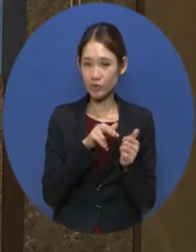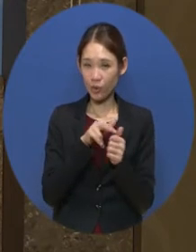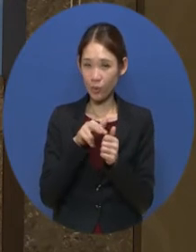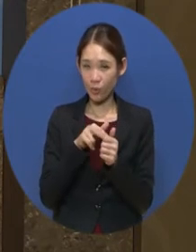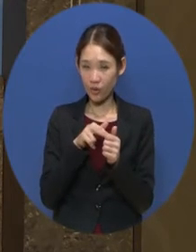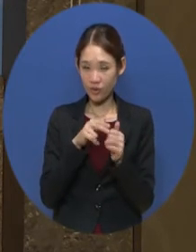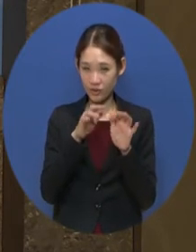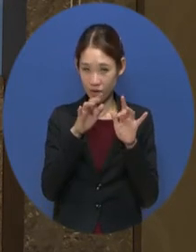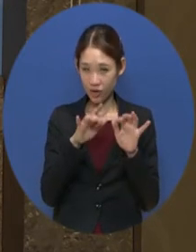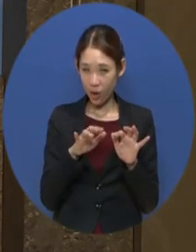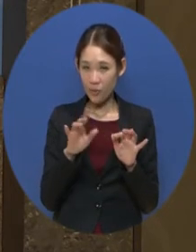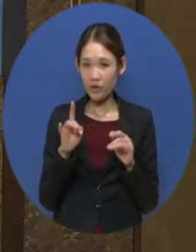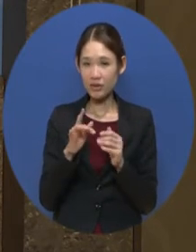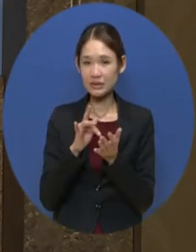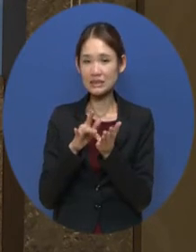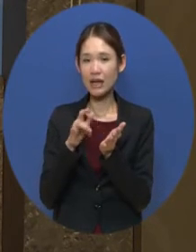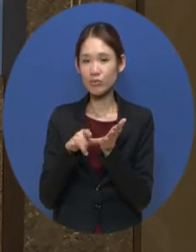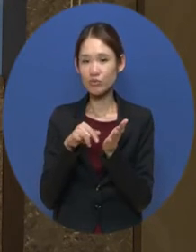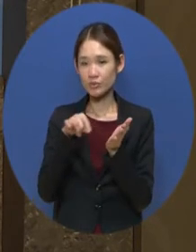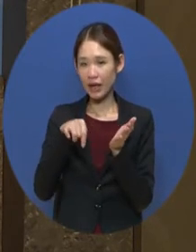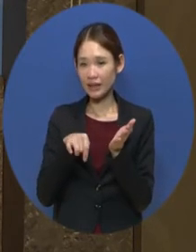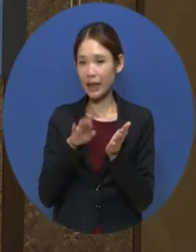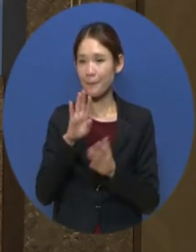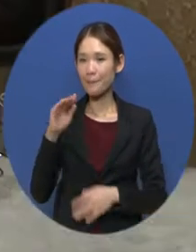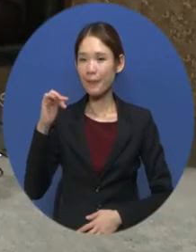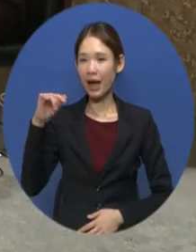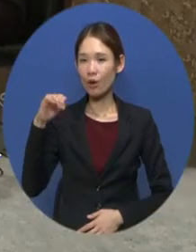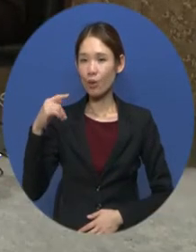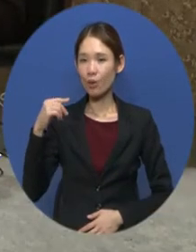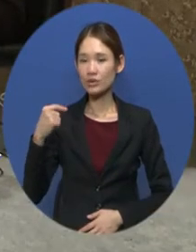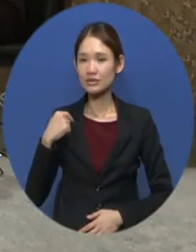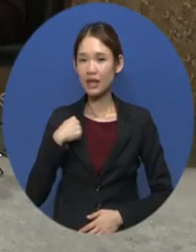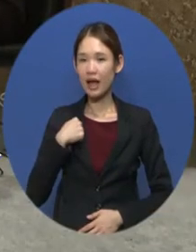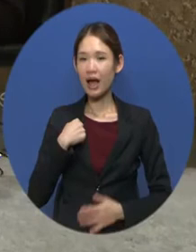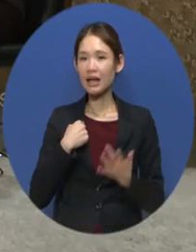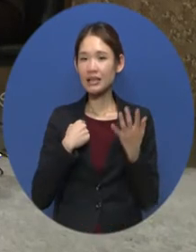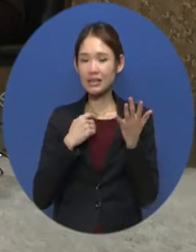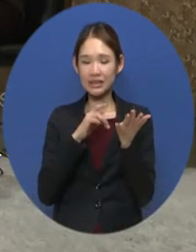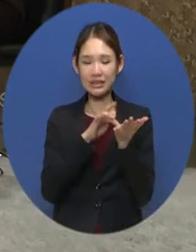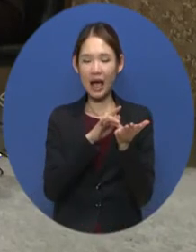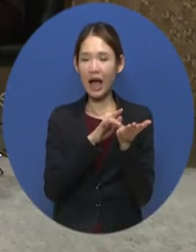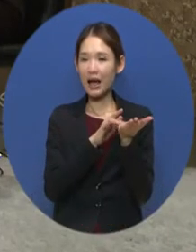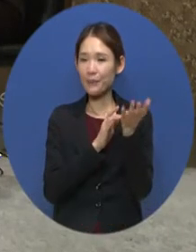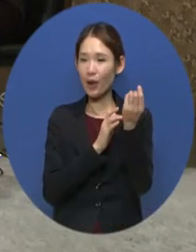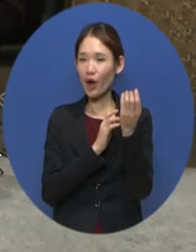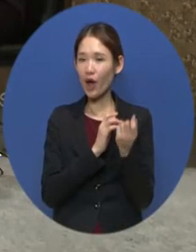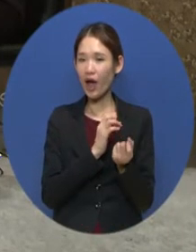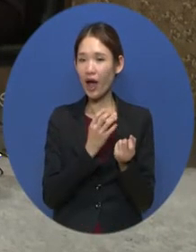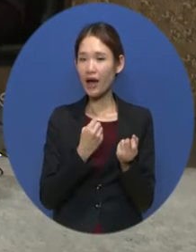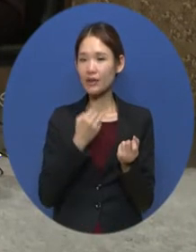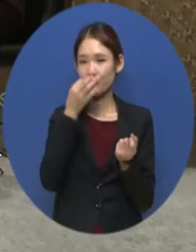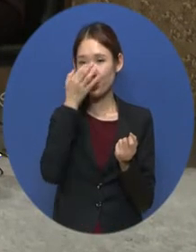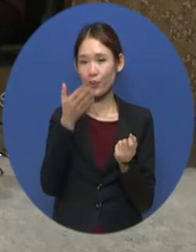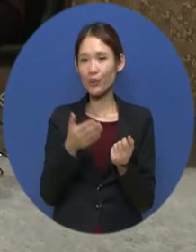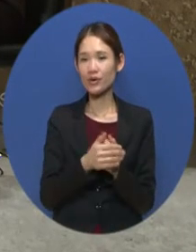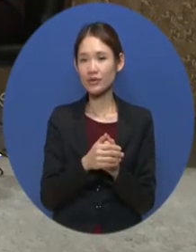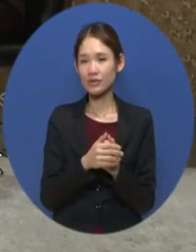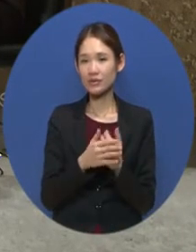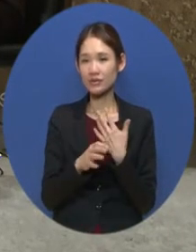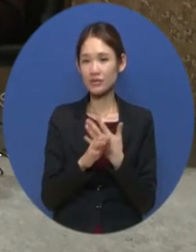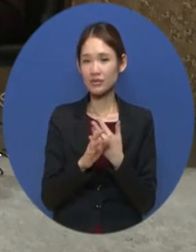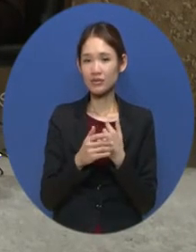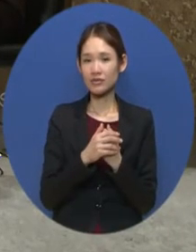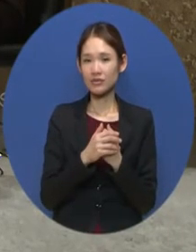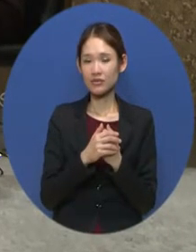네. 의약품에 있는 바코드가 있어요. 제가 약을 몇 개 가져왔는데 잠깐 보여드리면은 여기